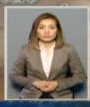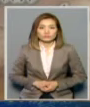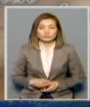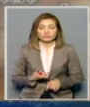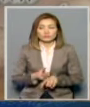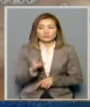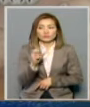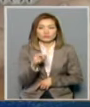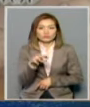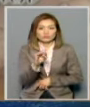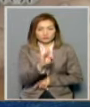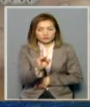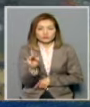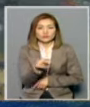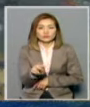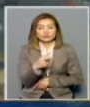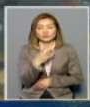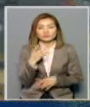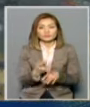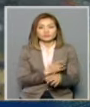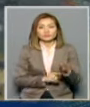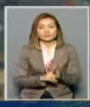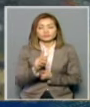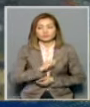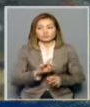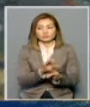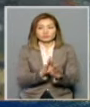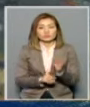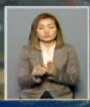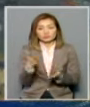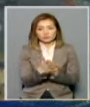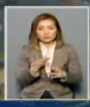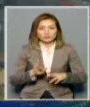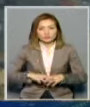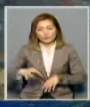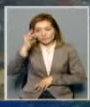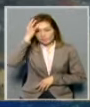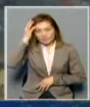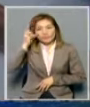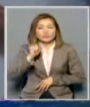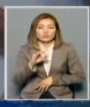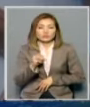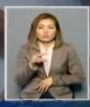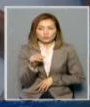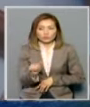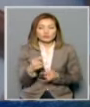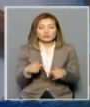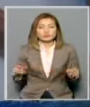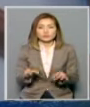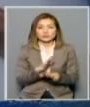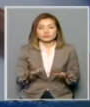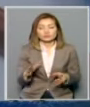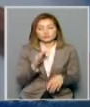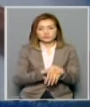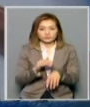адам. Қадыр Жүсіп Өтегенұлының әдебиетке деген алғашқы баспалдағы өлең жазудан басталған. Оның естелік, Асау, Атырау секілдері өлең жинақтары